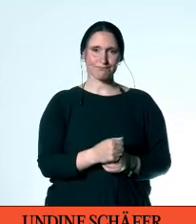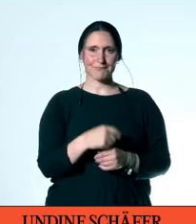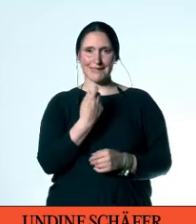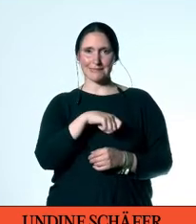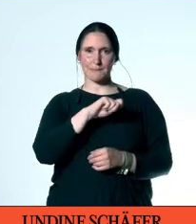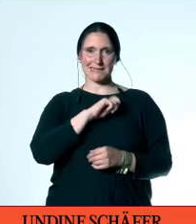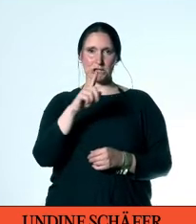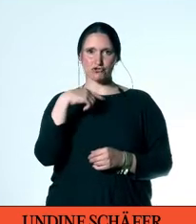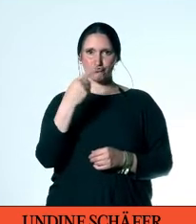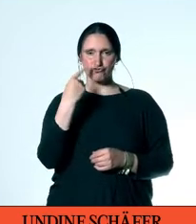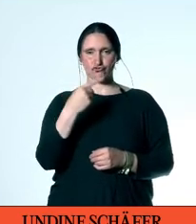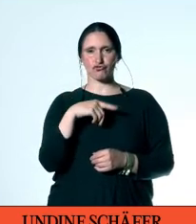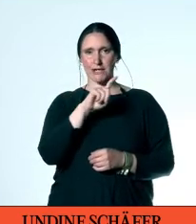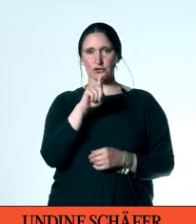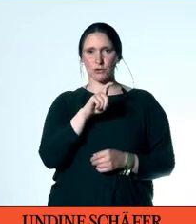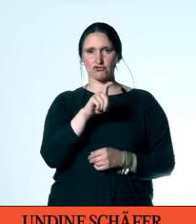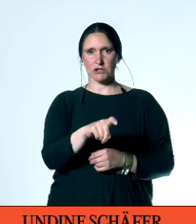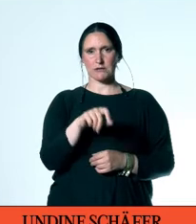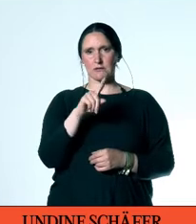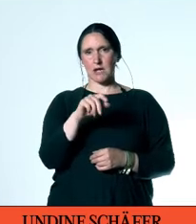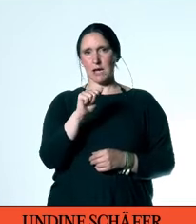Paula, erzähl uns doch.